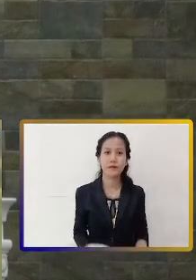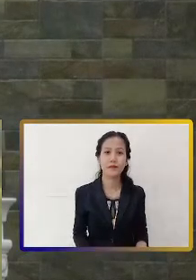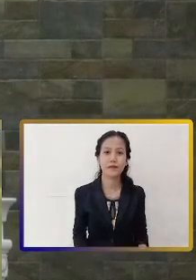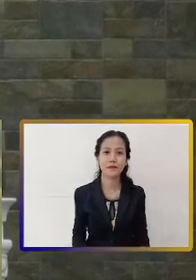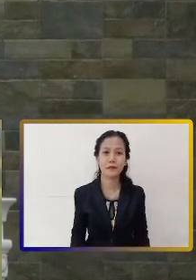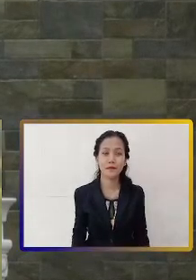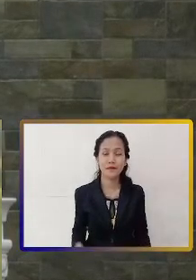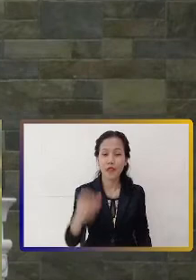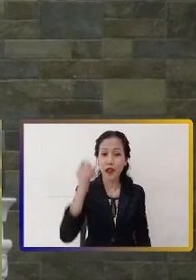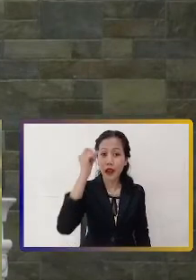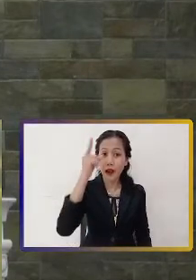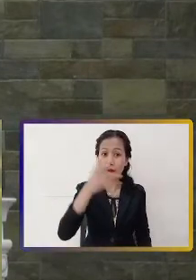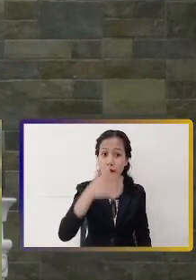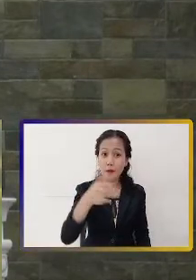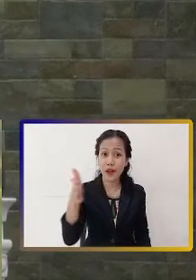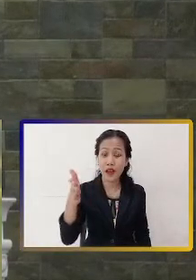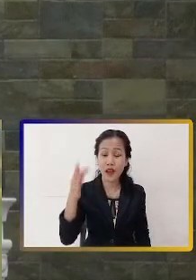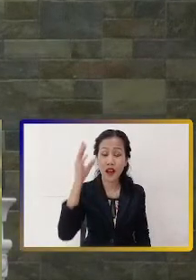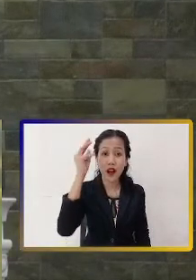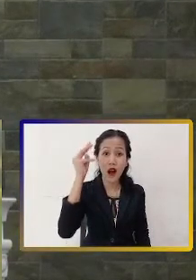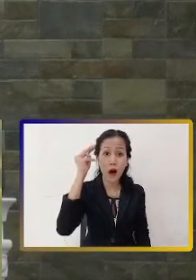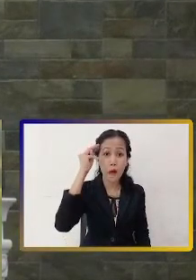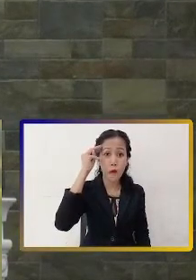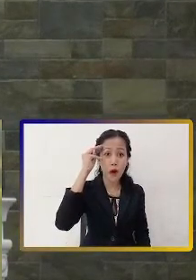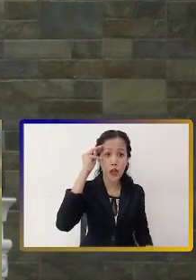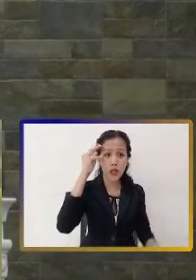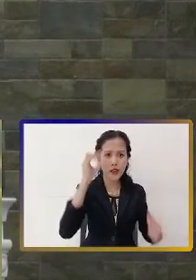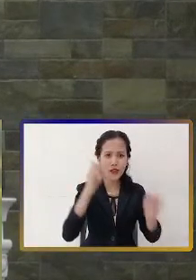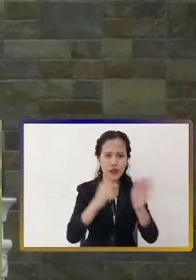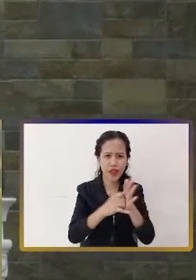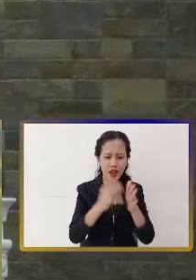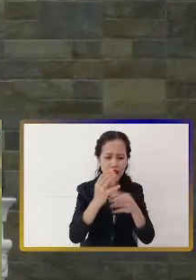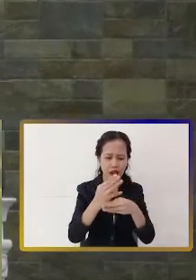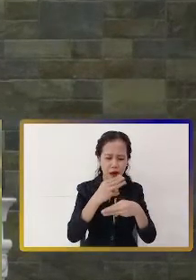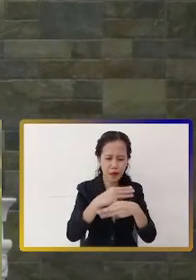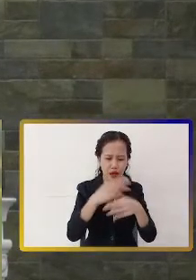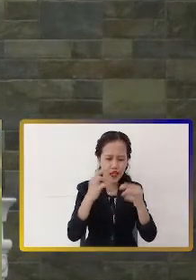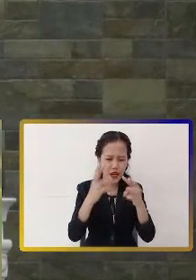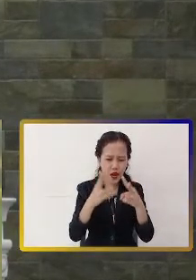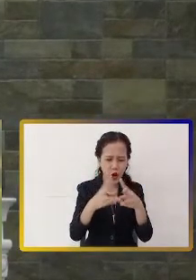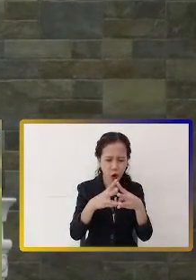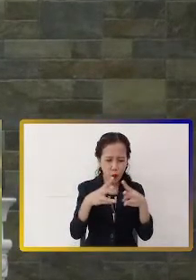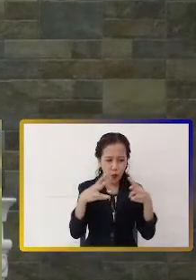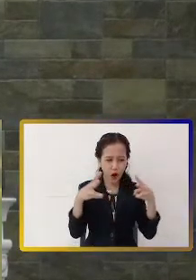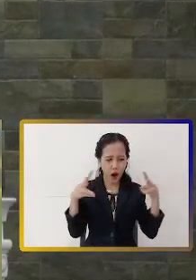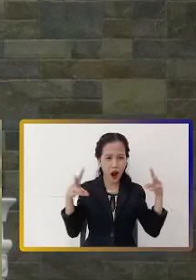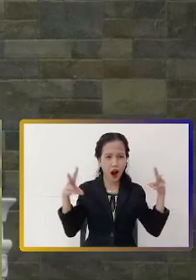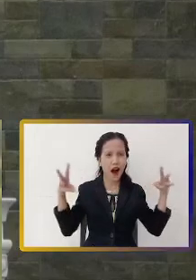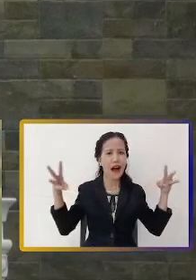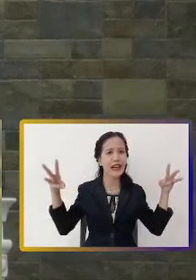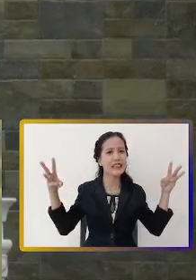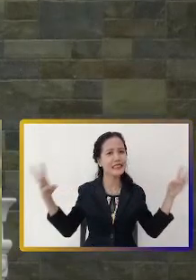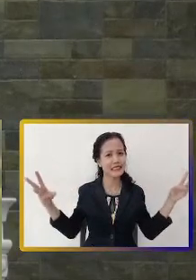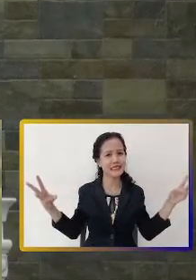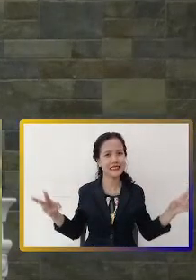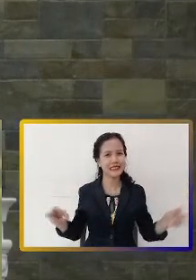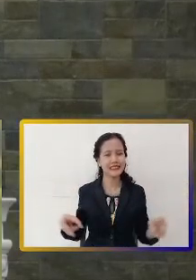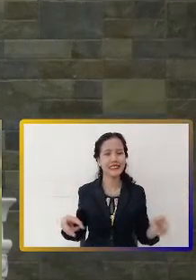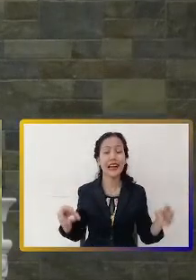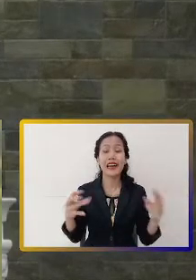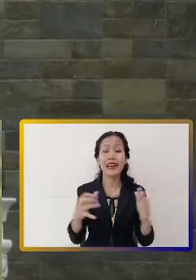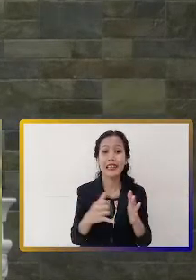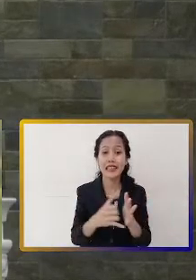yung mind, ay talagang pinalawak ng Panginoon. At sapagkat pinalawak ng Panginoon, pinalawak niya rin